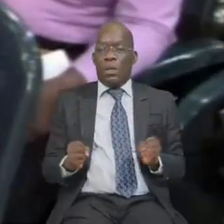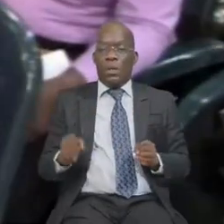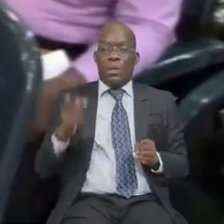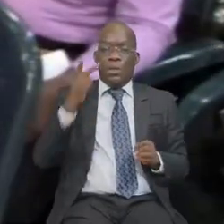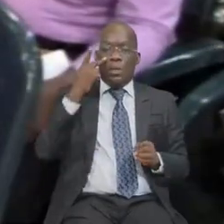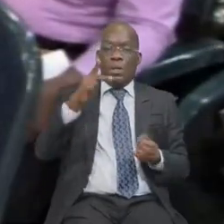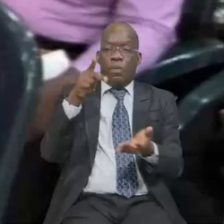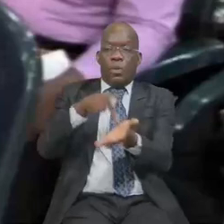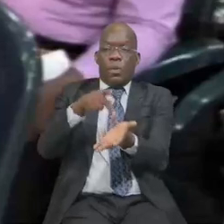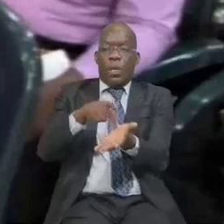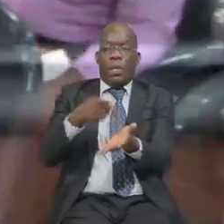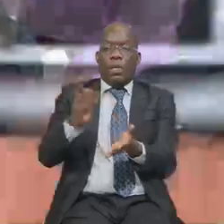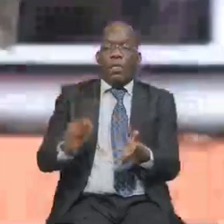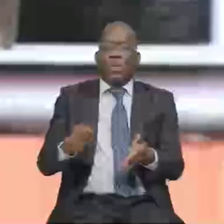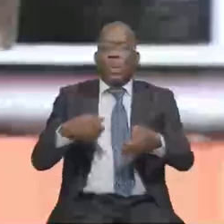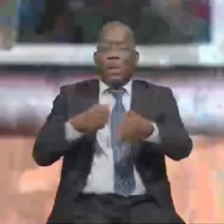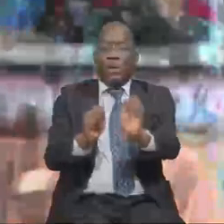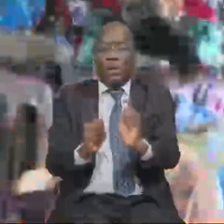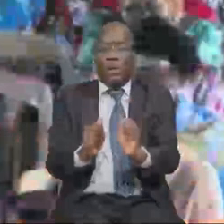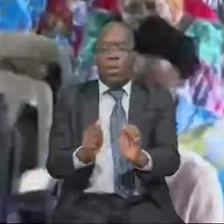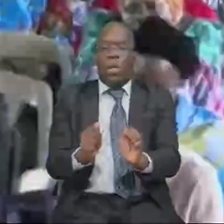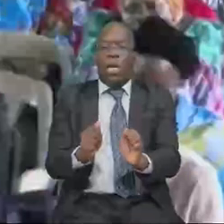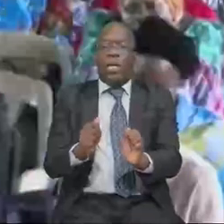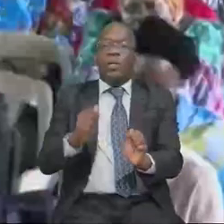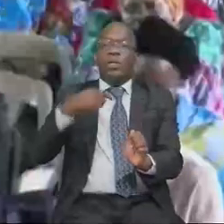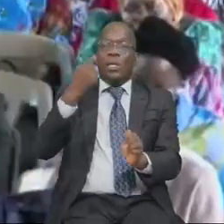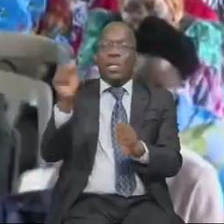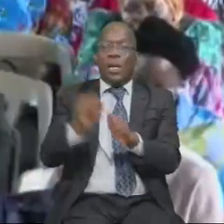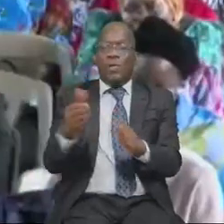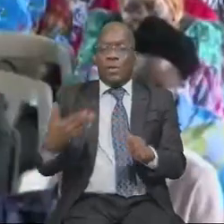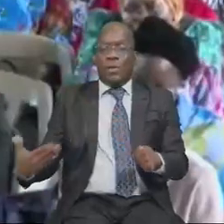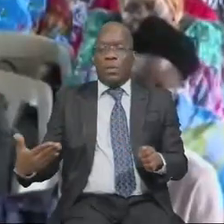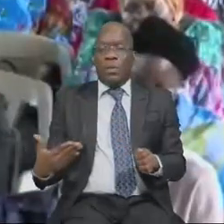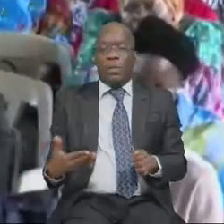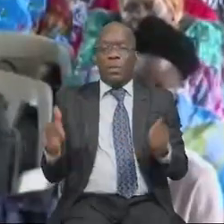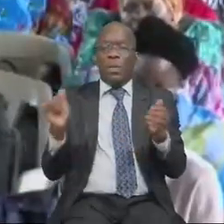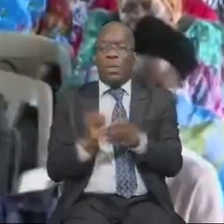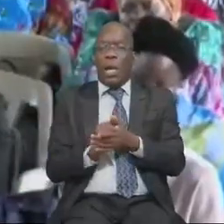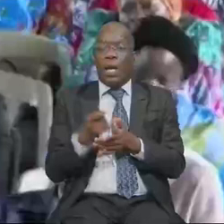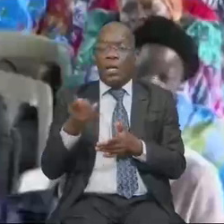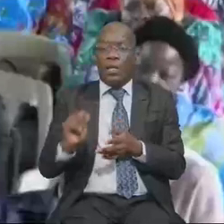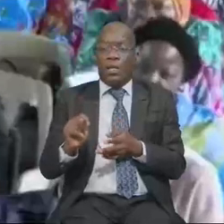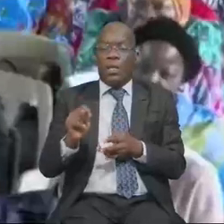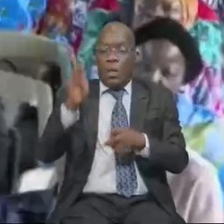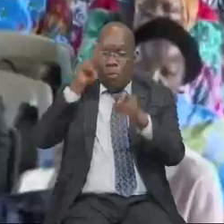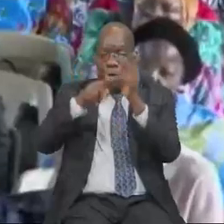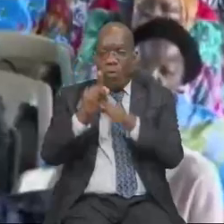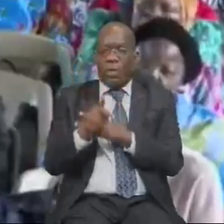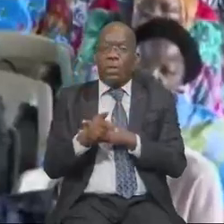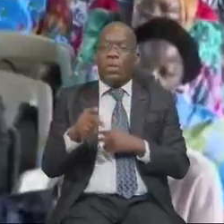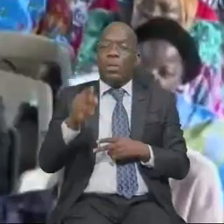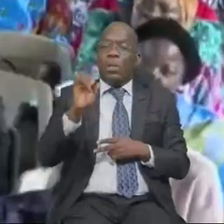l'apôtre, nous résumons tout, que le prophète Ésaïe